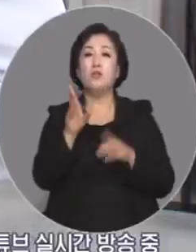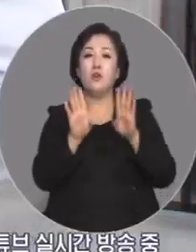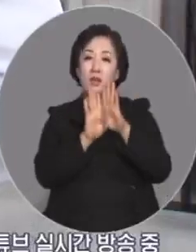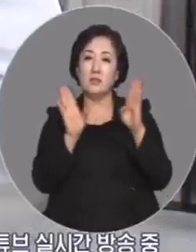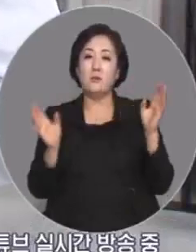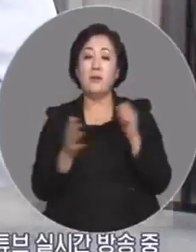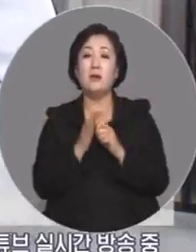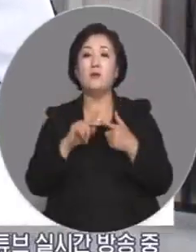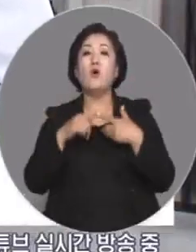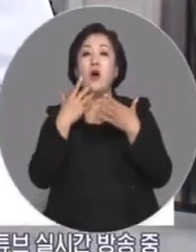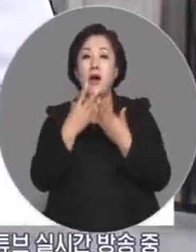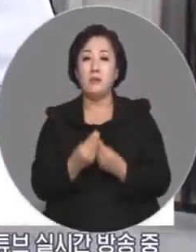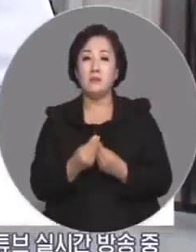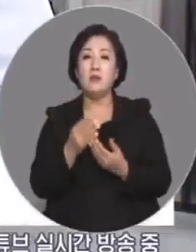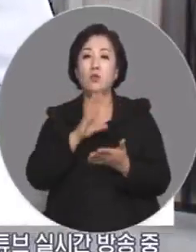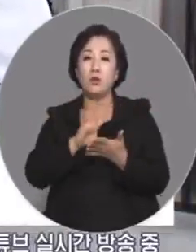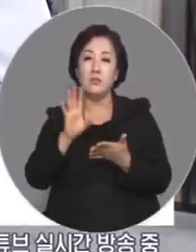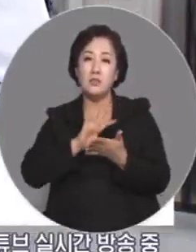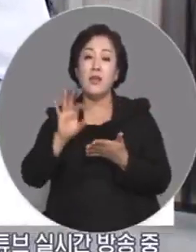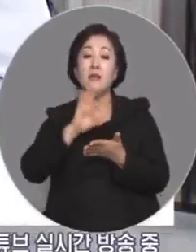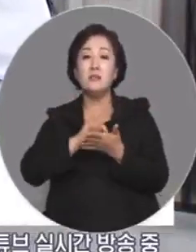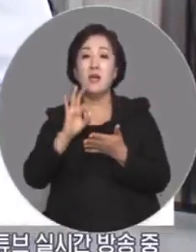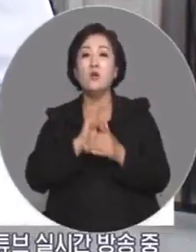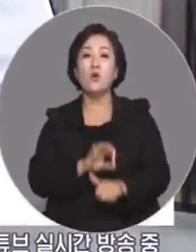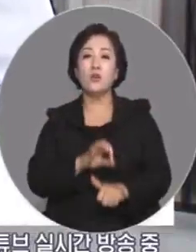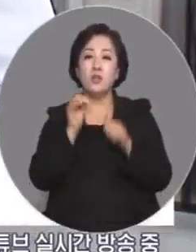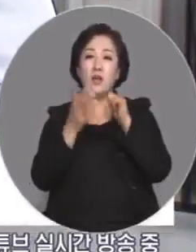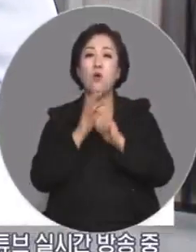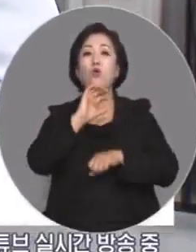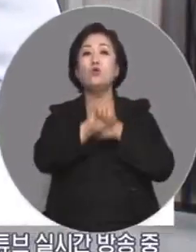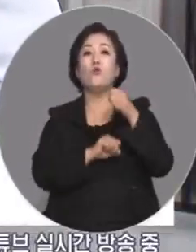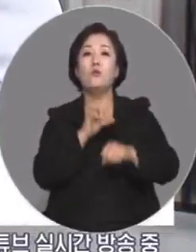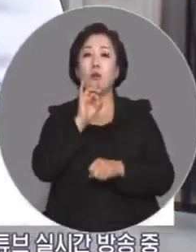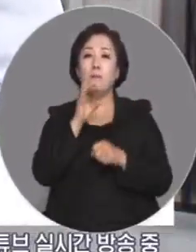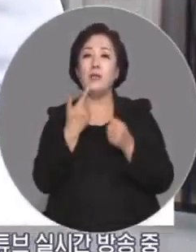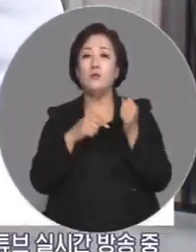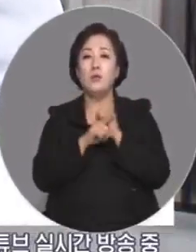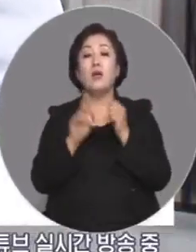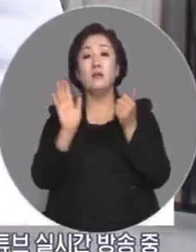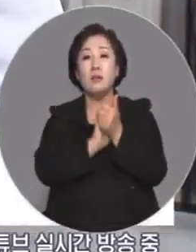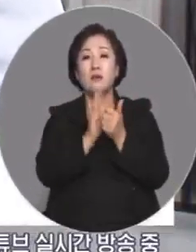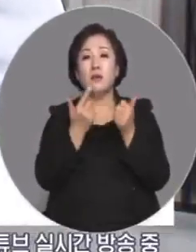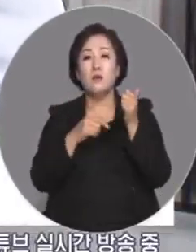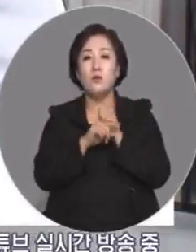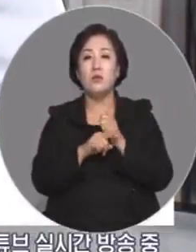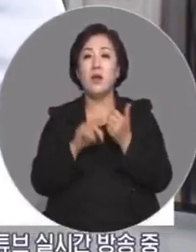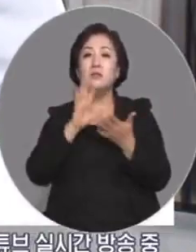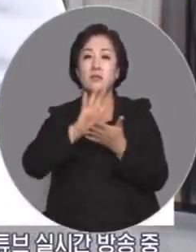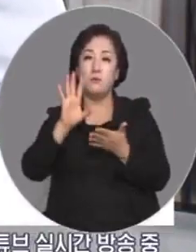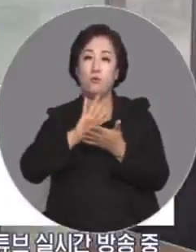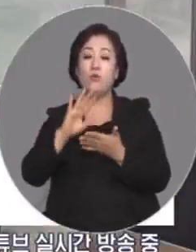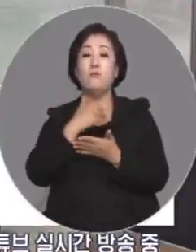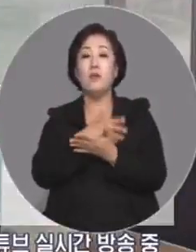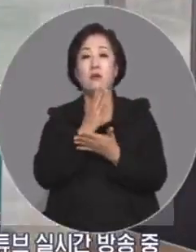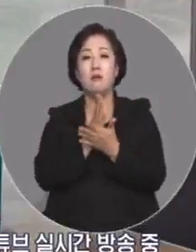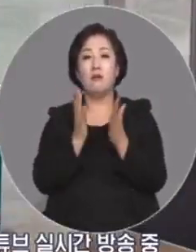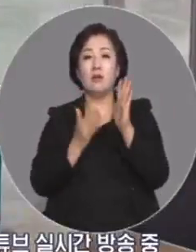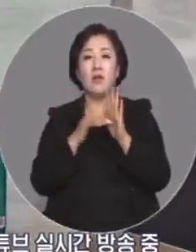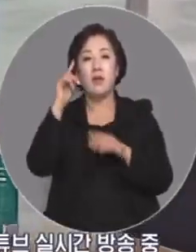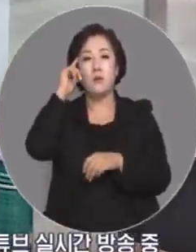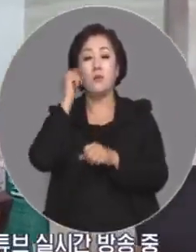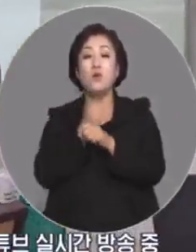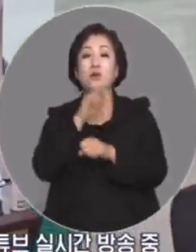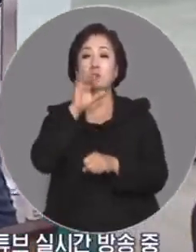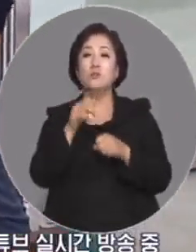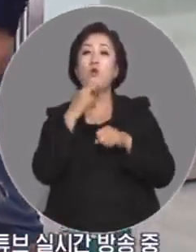부작용이 없고 좀 안전한 원재료를 사용을 해서 반려동물만을 위한 그런 헬스케어 제품들, 그런 거 제품들을 개발하는 게